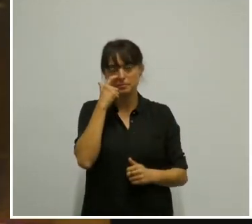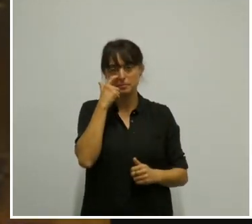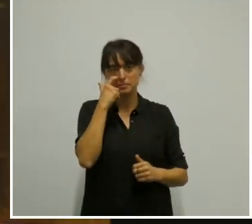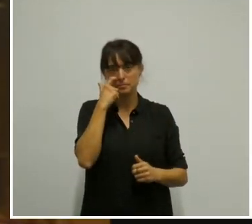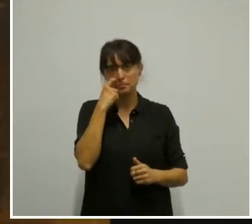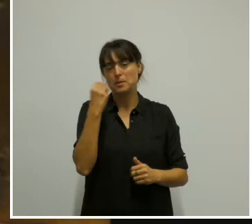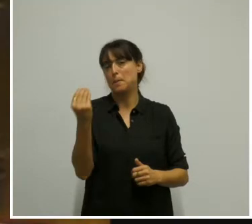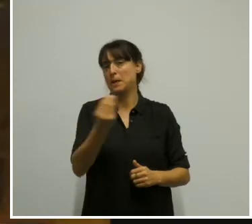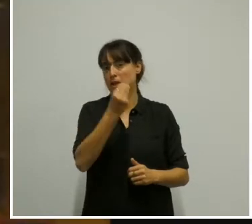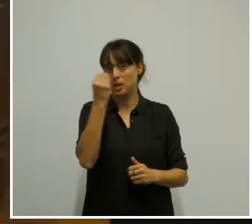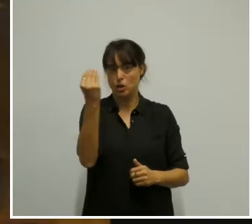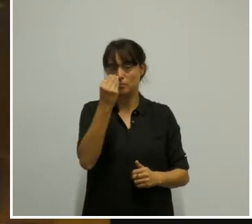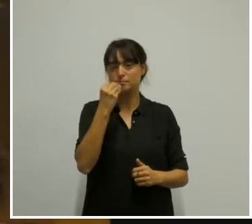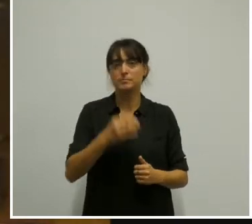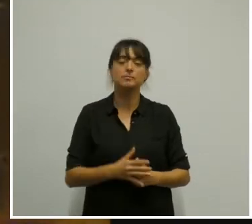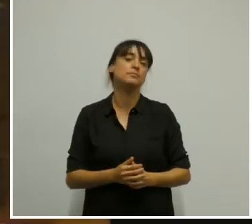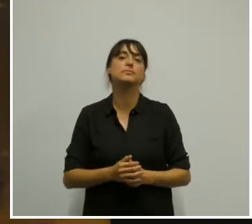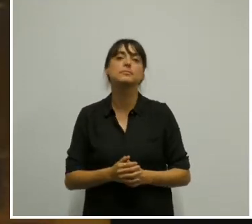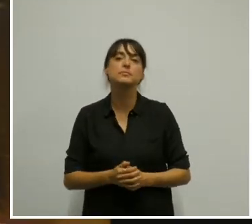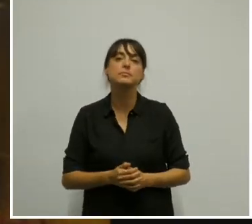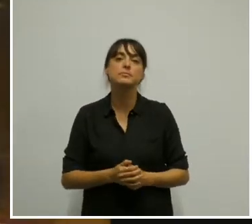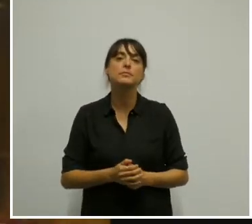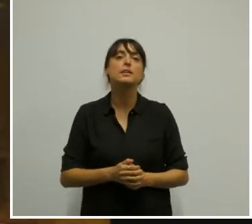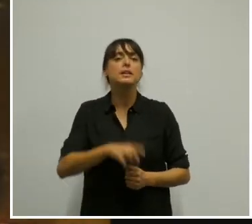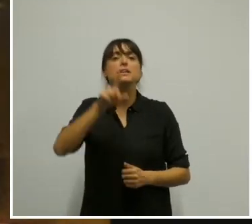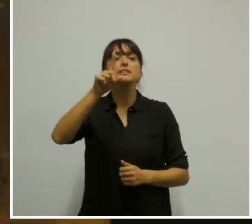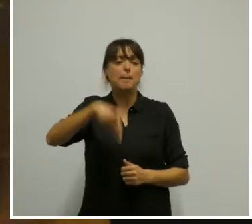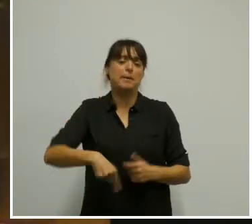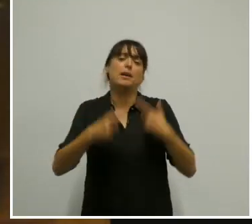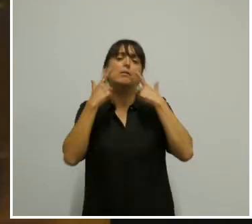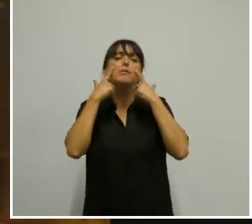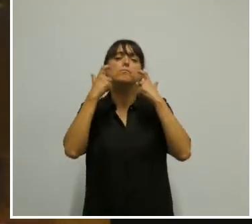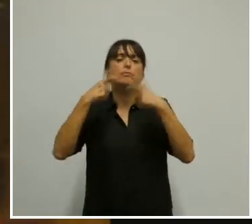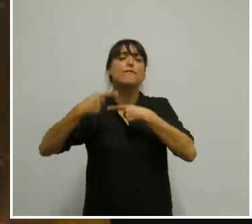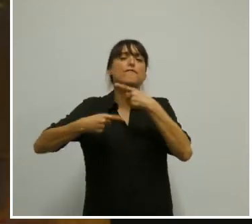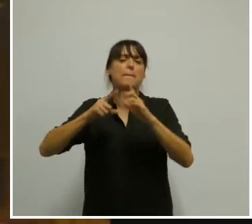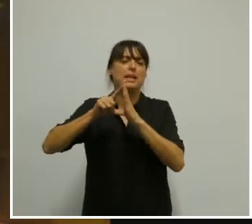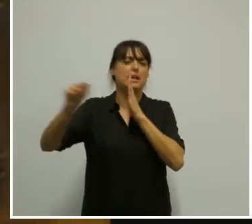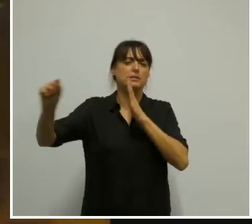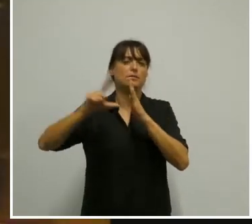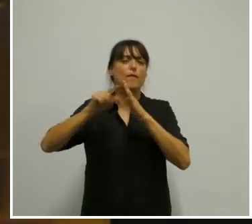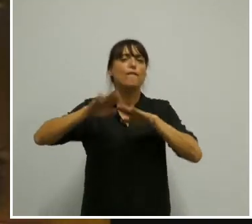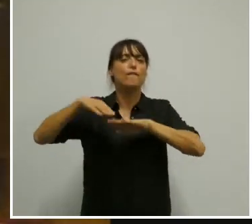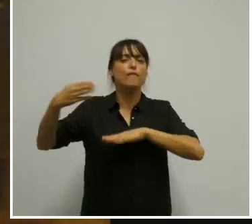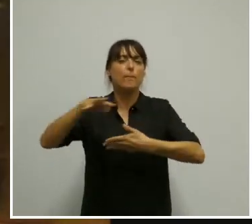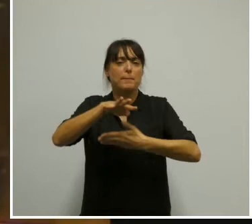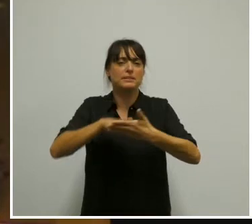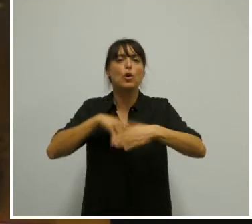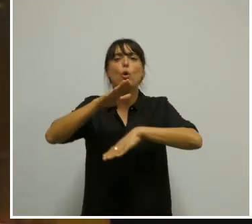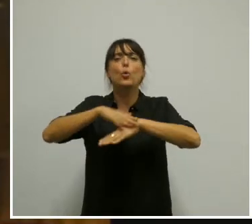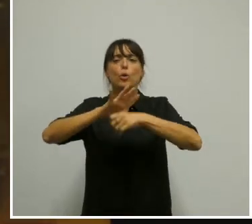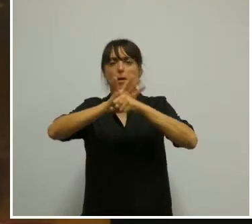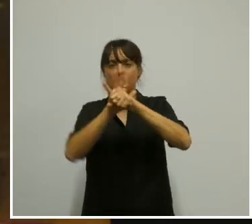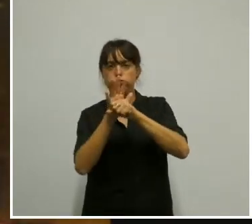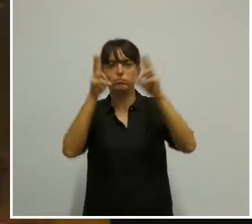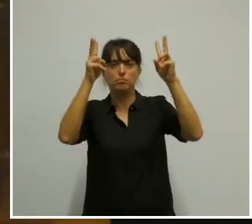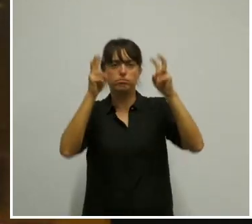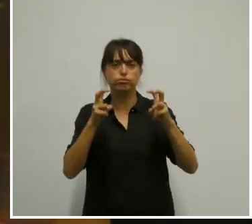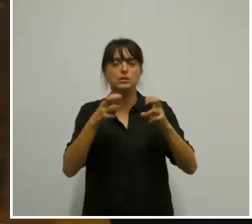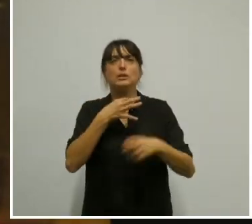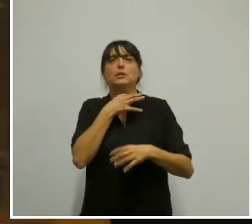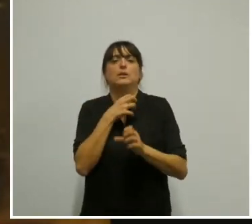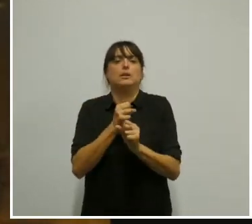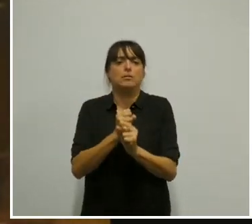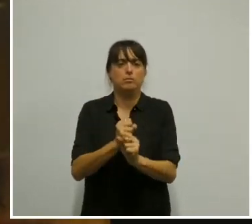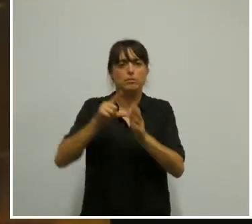hi ha una fugida de famílies cap a fora de Barcelona també des de la pandèmia, no? Hi